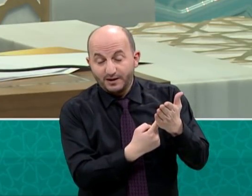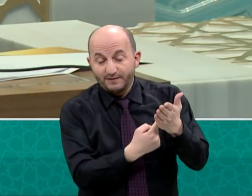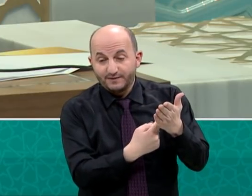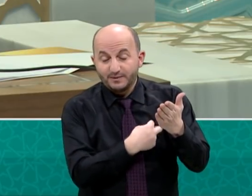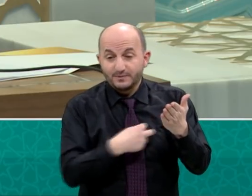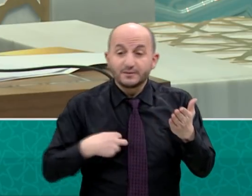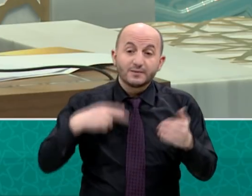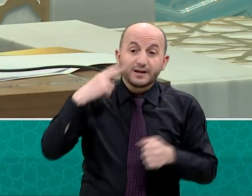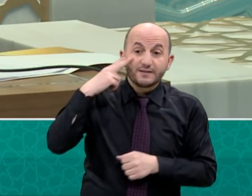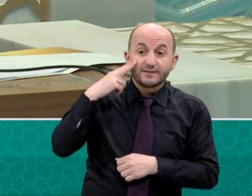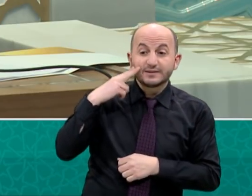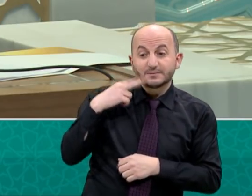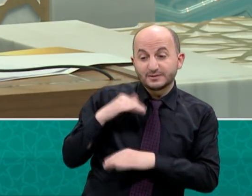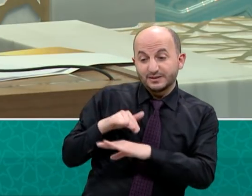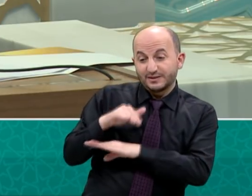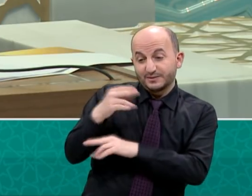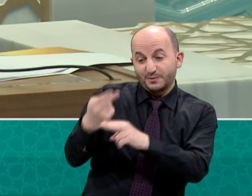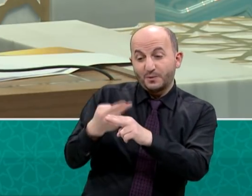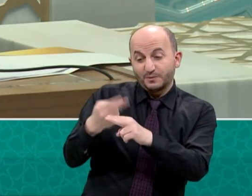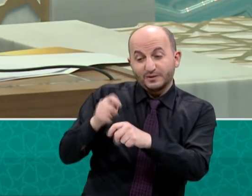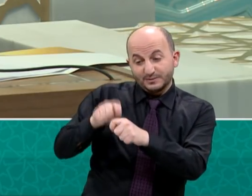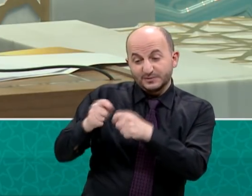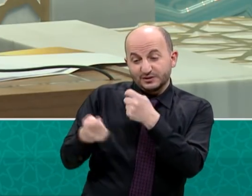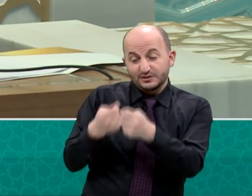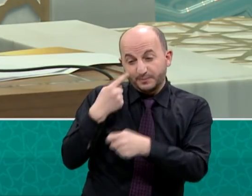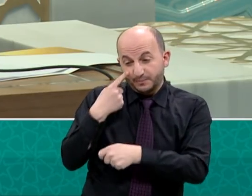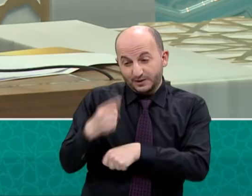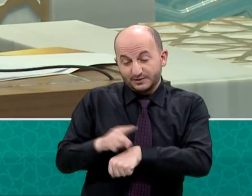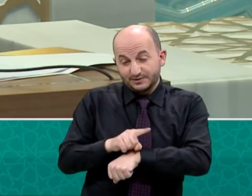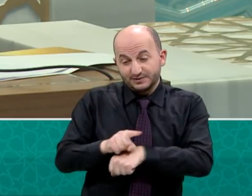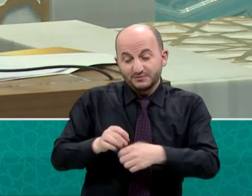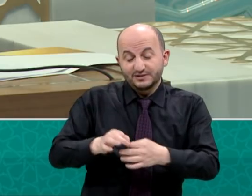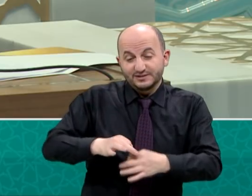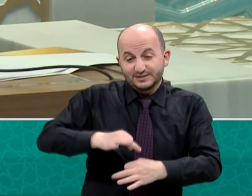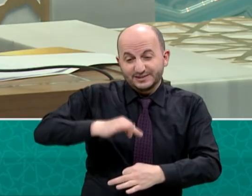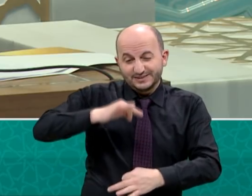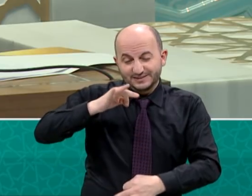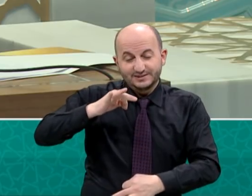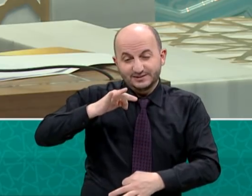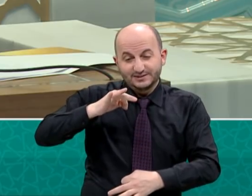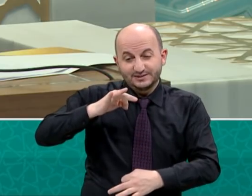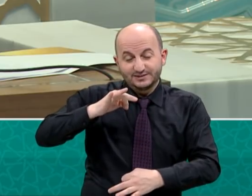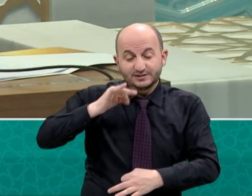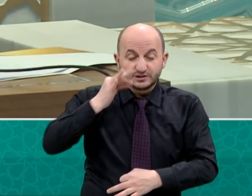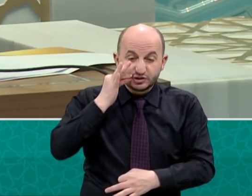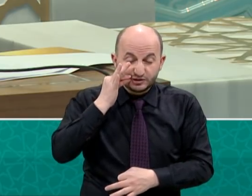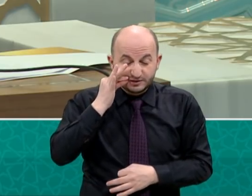Aleyhisselatü Vesselam'ın uygulamalarına baktığımız zaman insanın hem